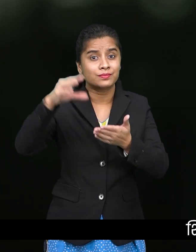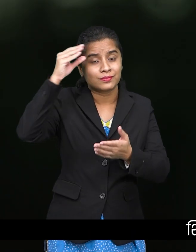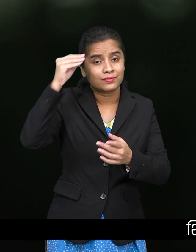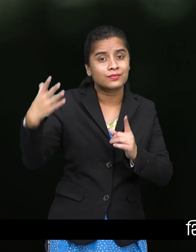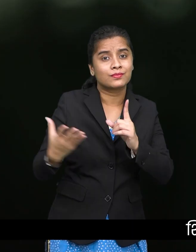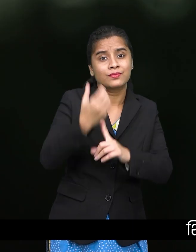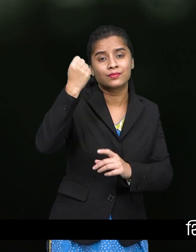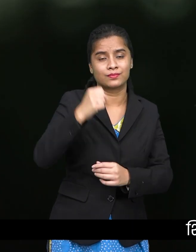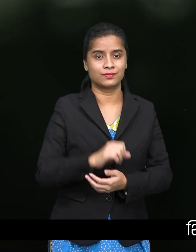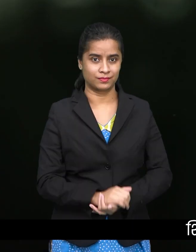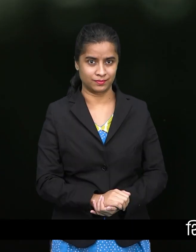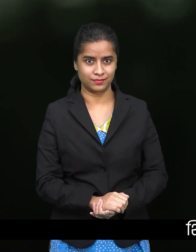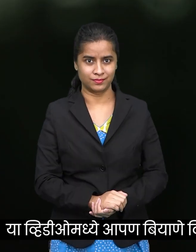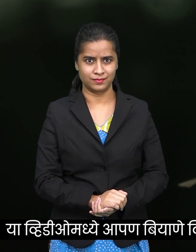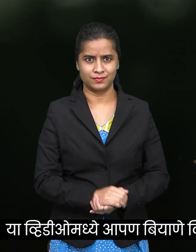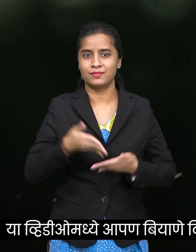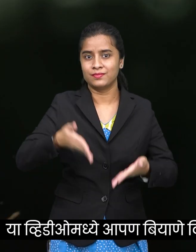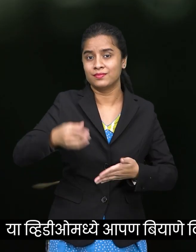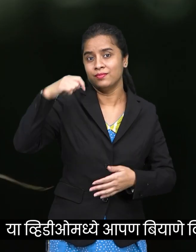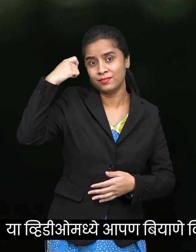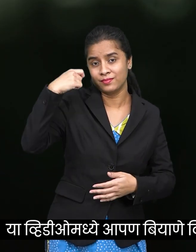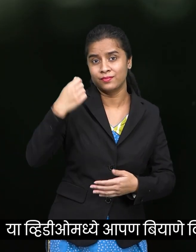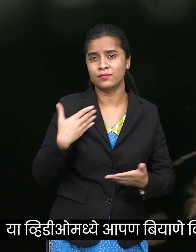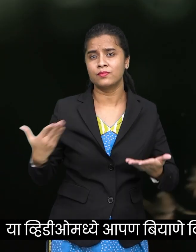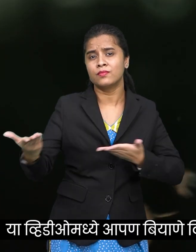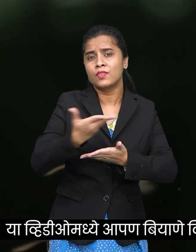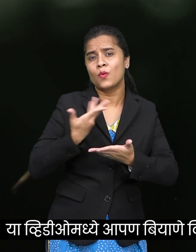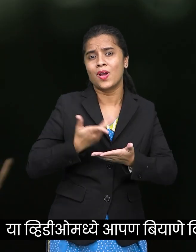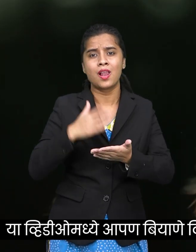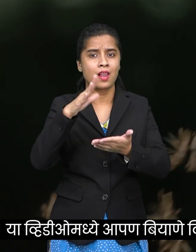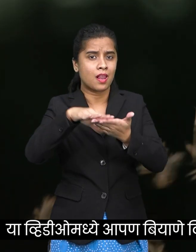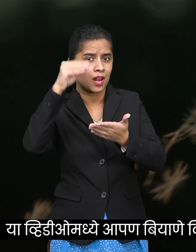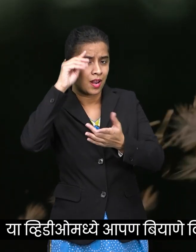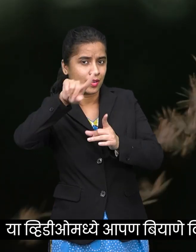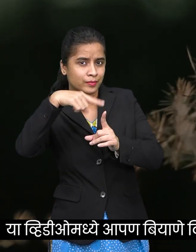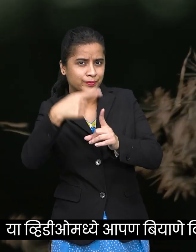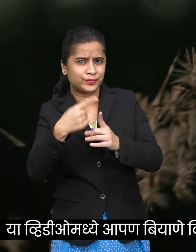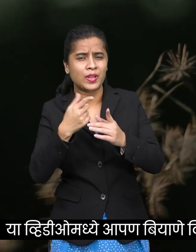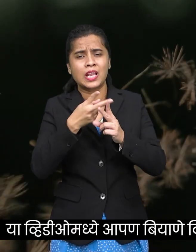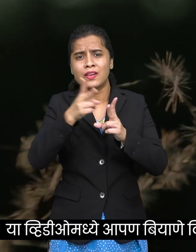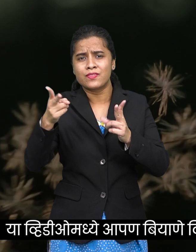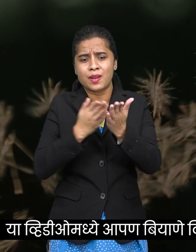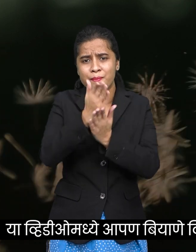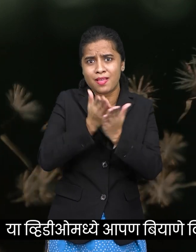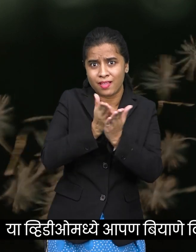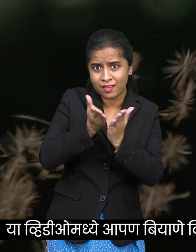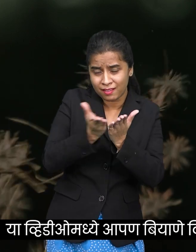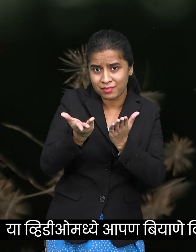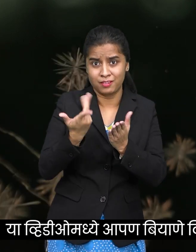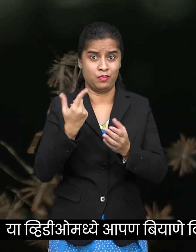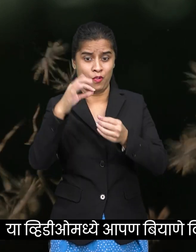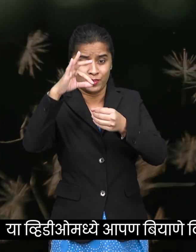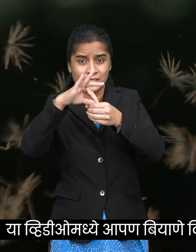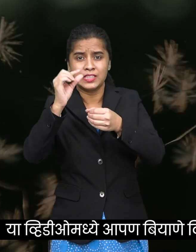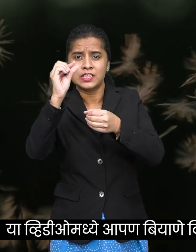शिकण्याचे उद्दिष्ट. या व्हिडिओमध्ये आपण बियाणे विखुरण्याच्या विविध पद्धती जाणून घेणार आहोत.